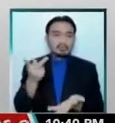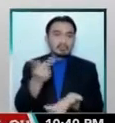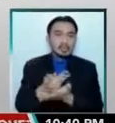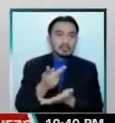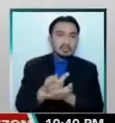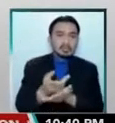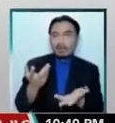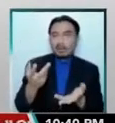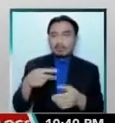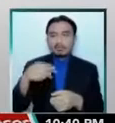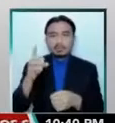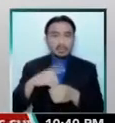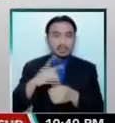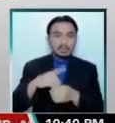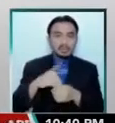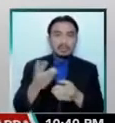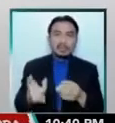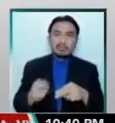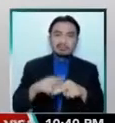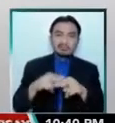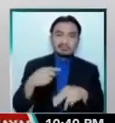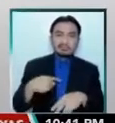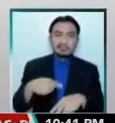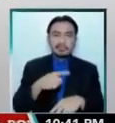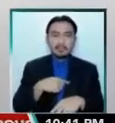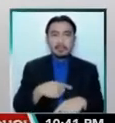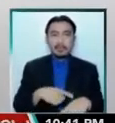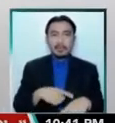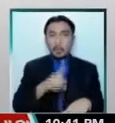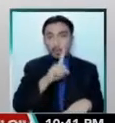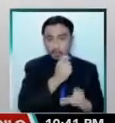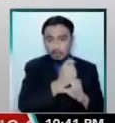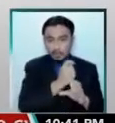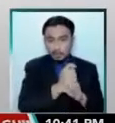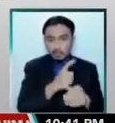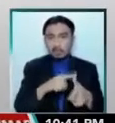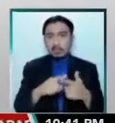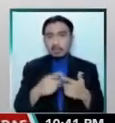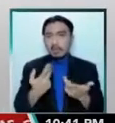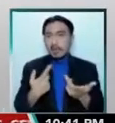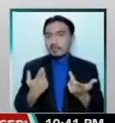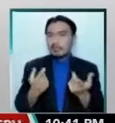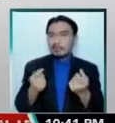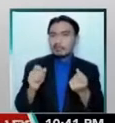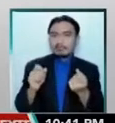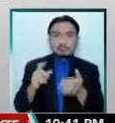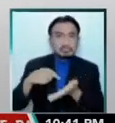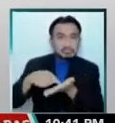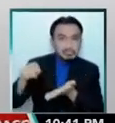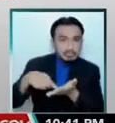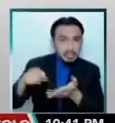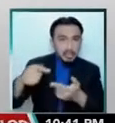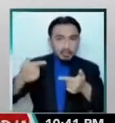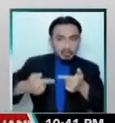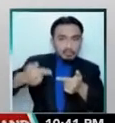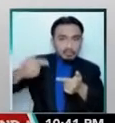of diesel ang madadagdag sa amin. Per truck, oo. Plus, gagastos ka pa ng toll fee, of course.